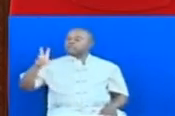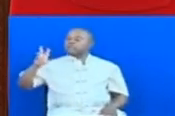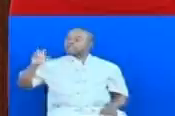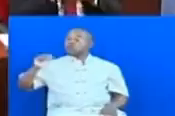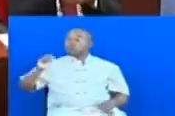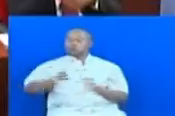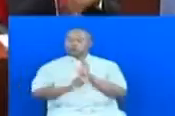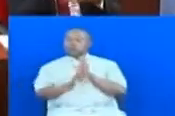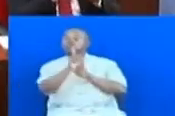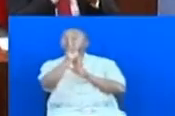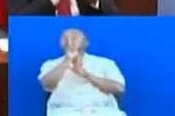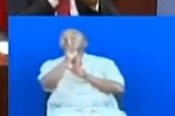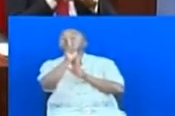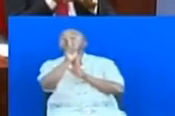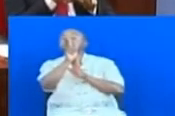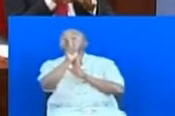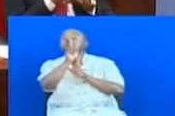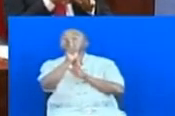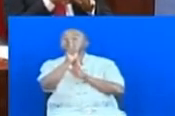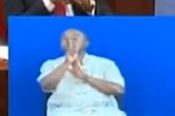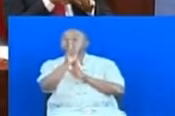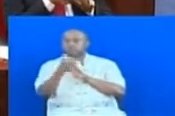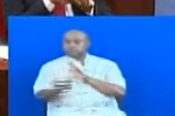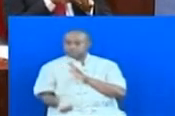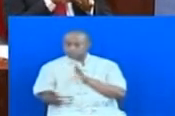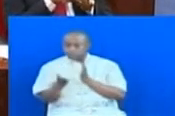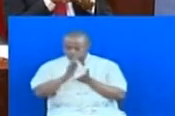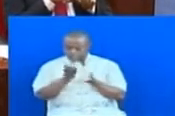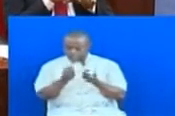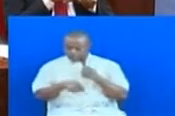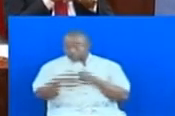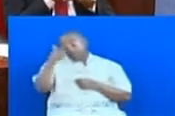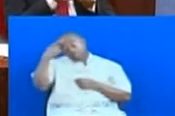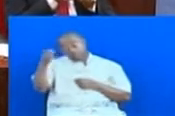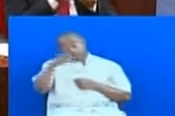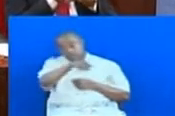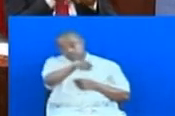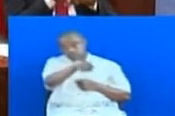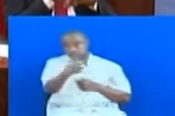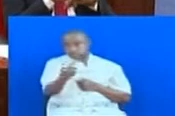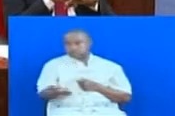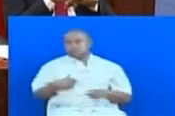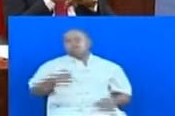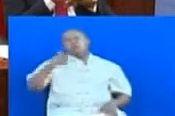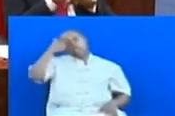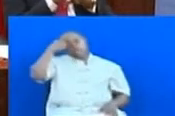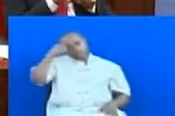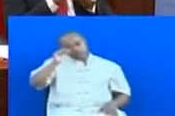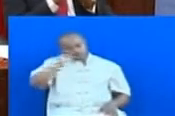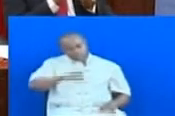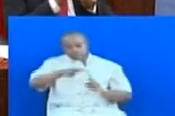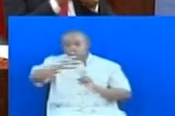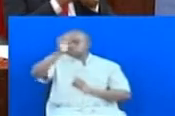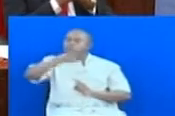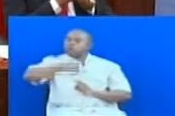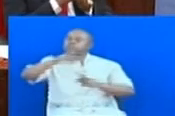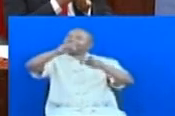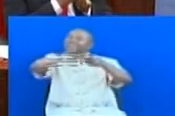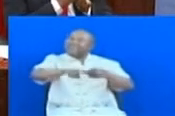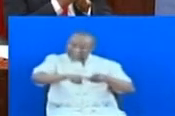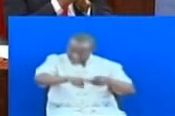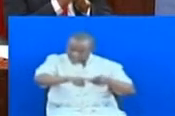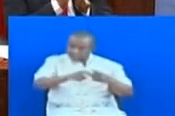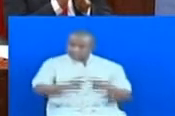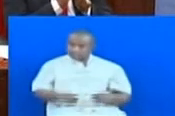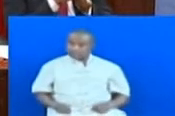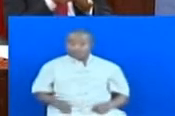Mheshimiwa Naibu Speaker, nawapongeza sana, wamenipa imani, wameniamini na nayo imani kwamba wataniamini tena. Na